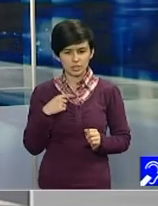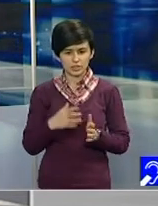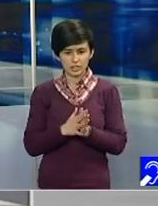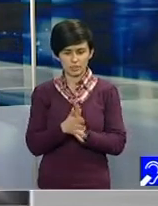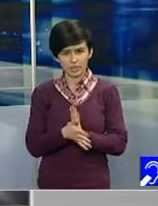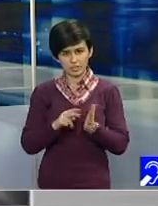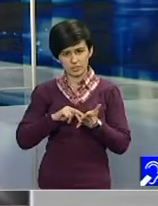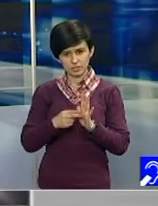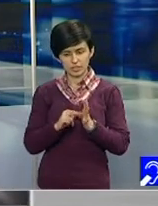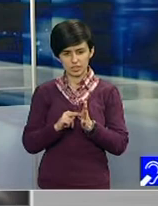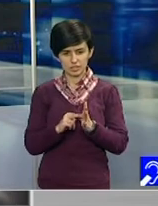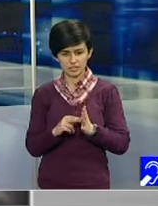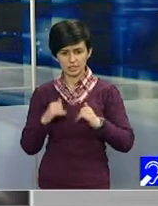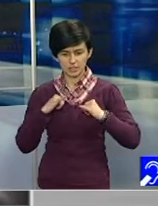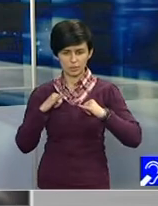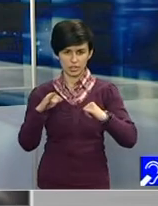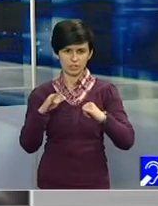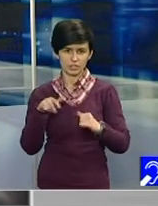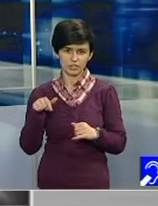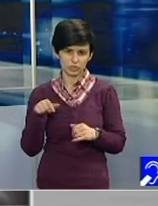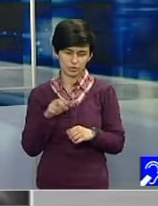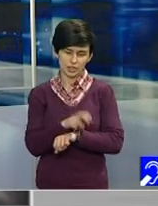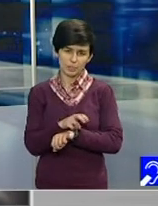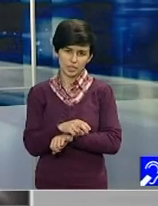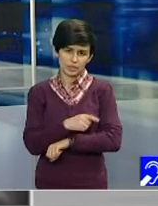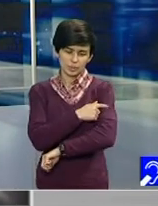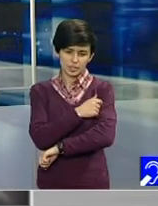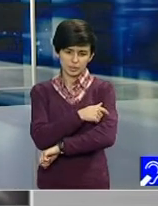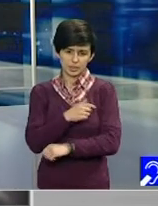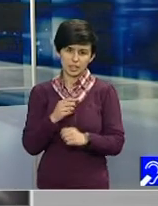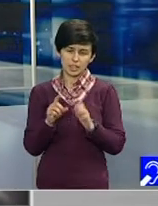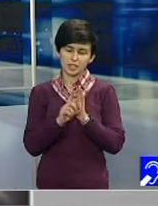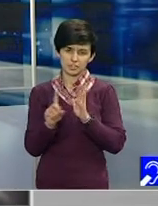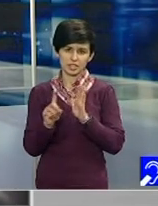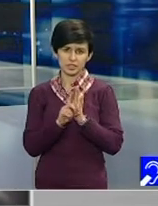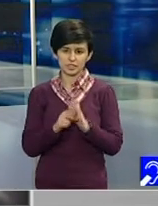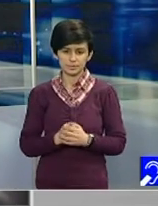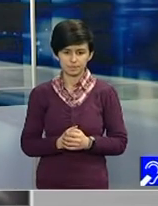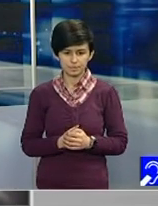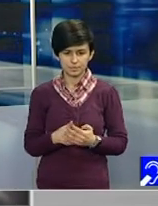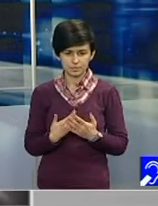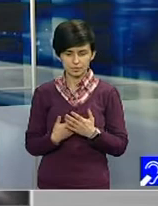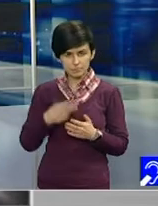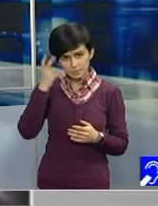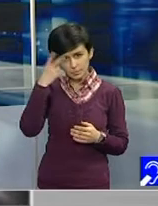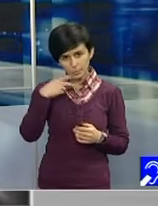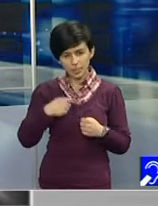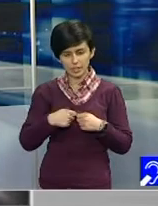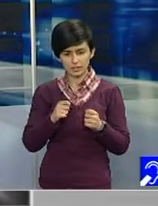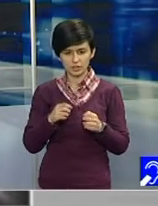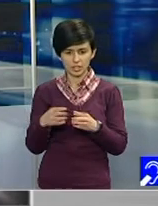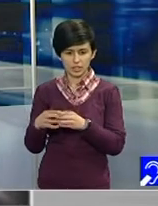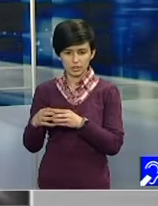ești adesea în spitale, în saloane, pe holuri. Ca să înțeleagă toată lumea, grupul Temerar este grupul